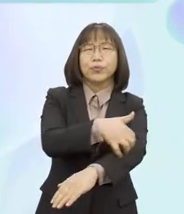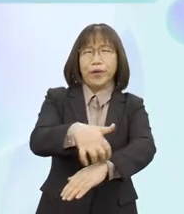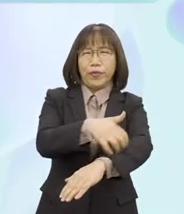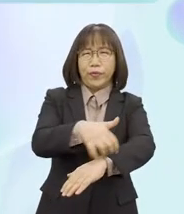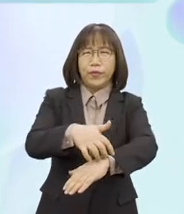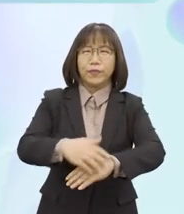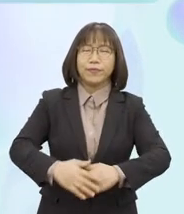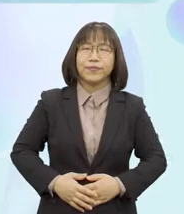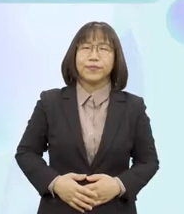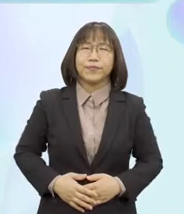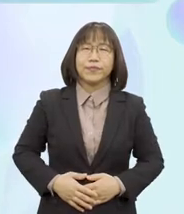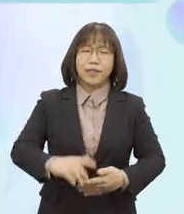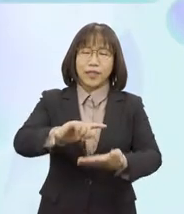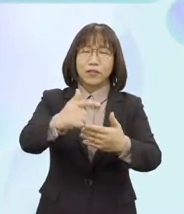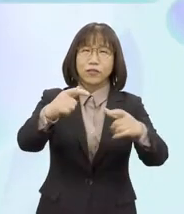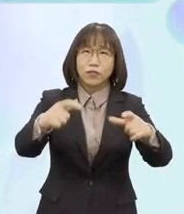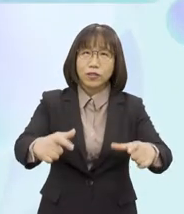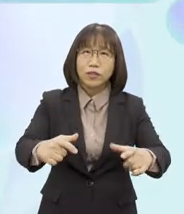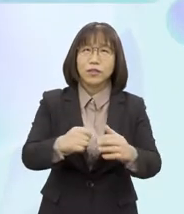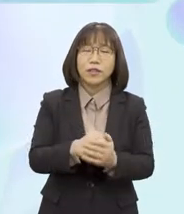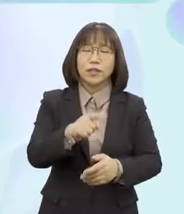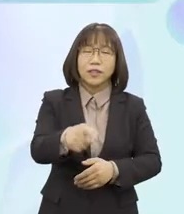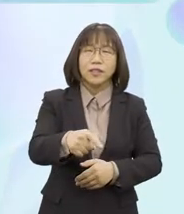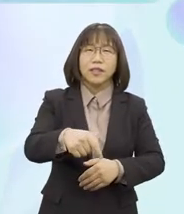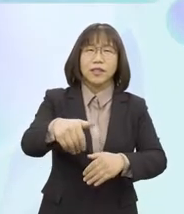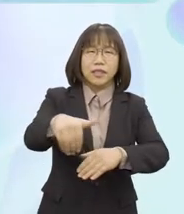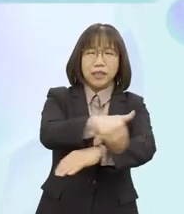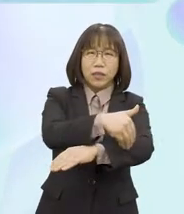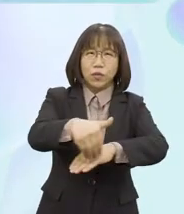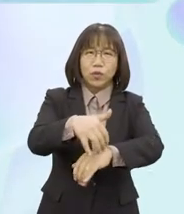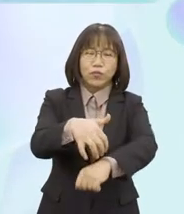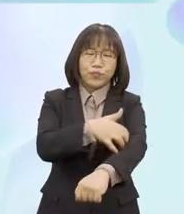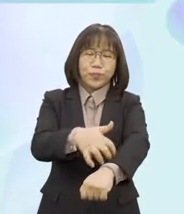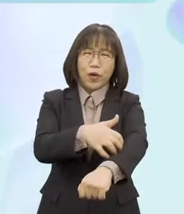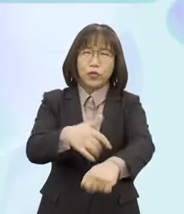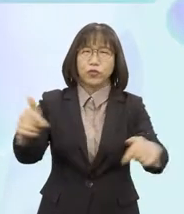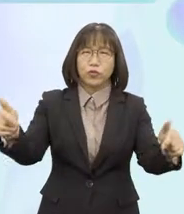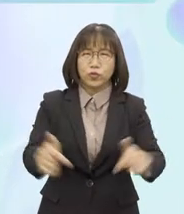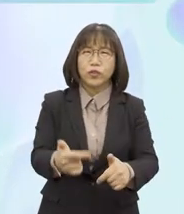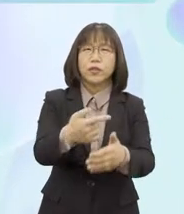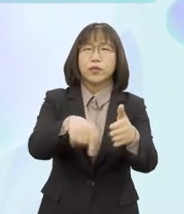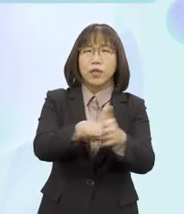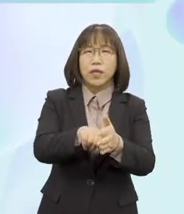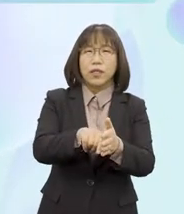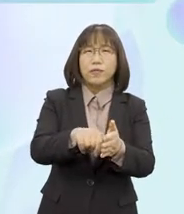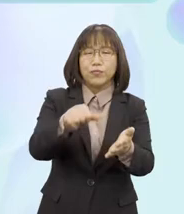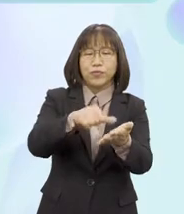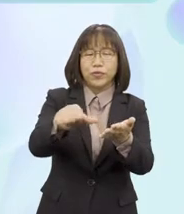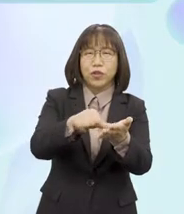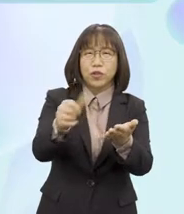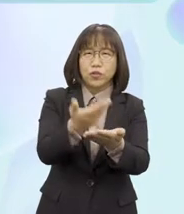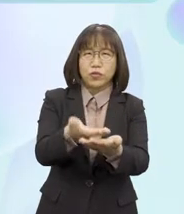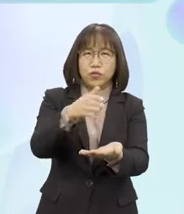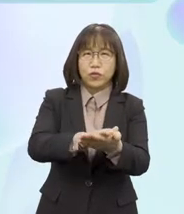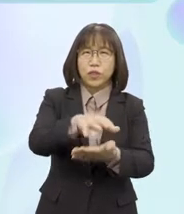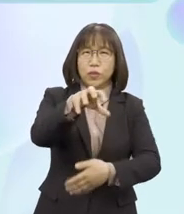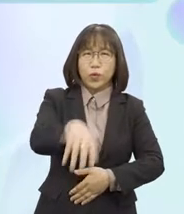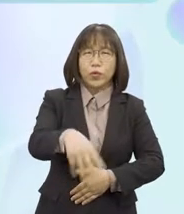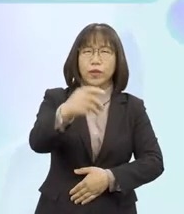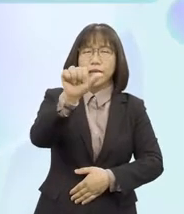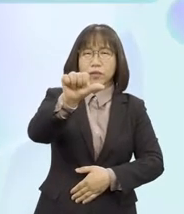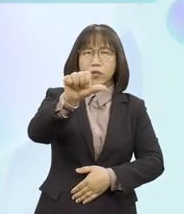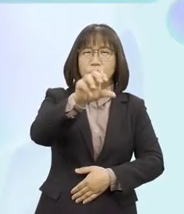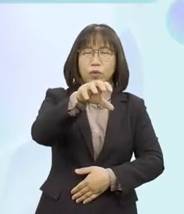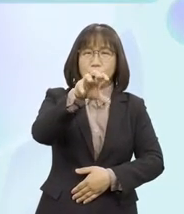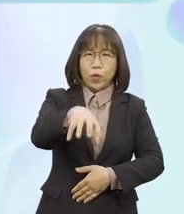수밖에 없습니다. 강서구는 이런 이동 불편 해소를 위해서 장애인 이동 보조기기 수리센터 5곳을